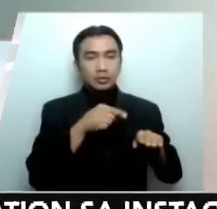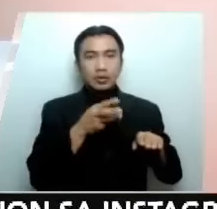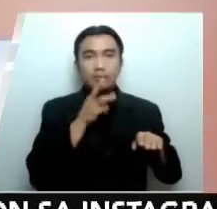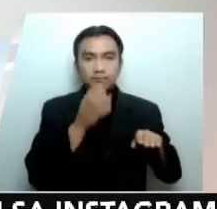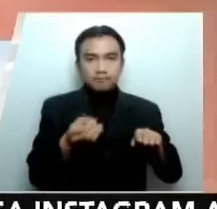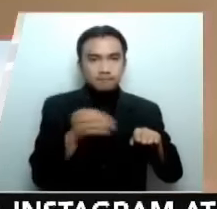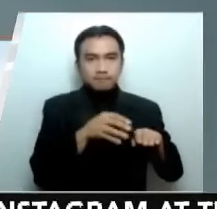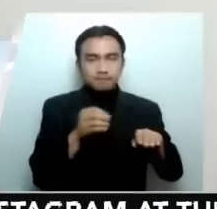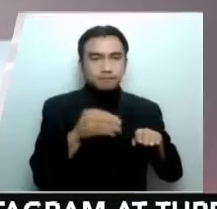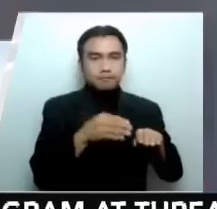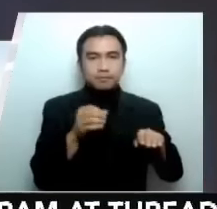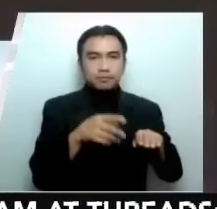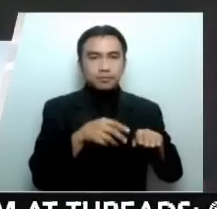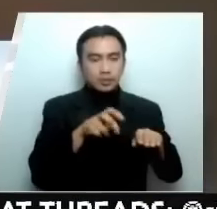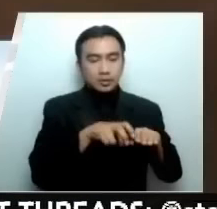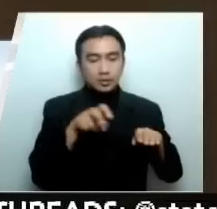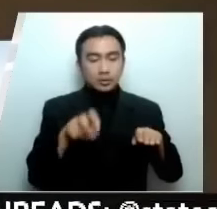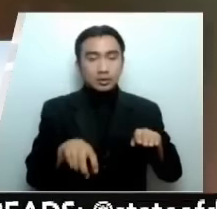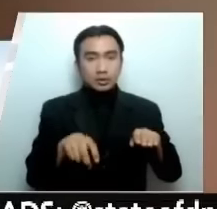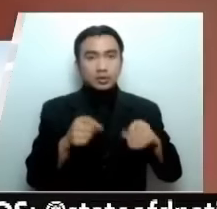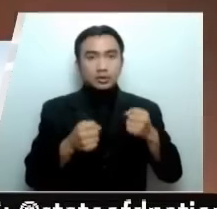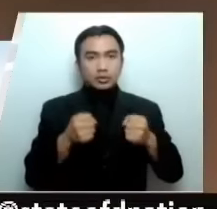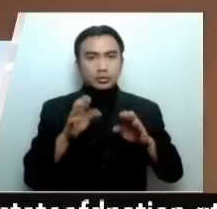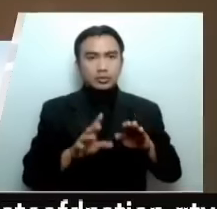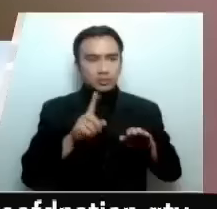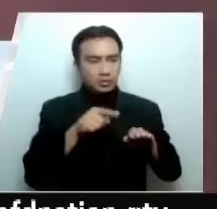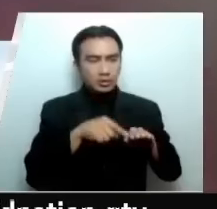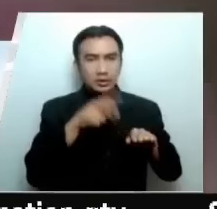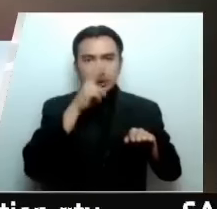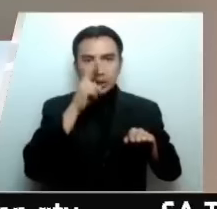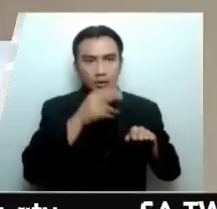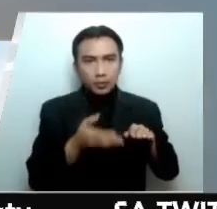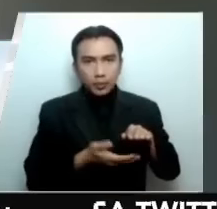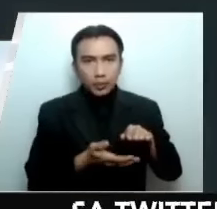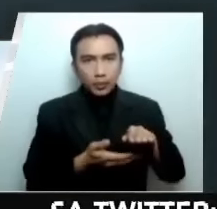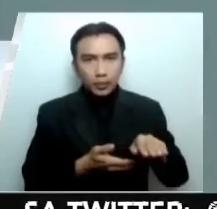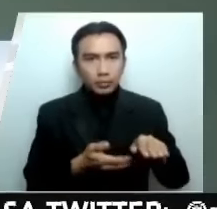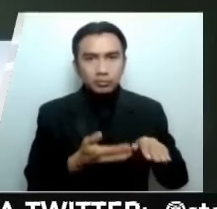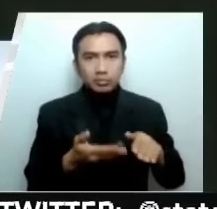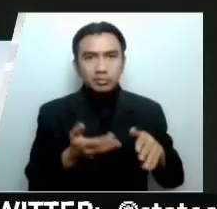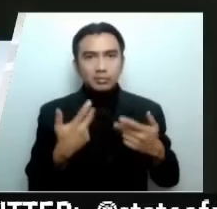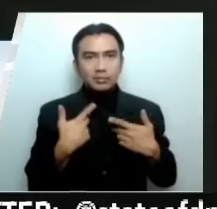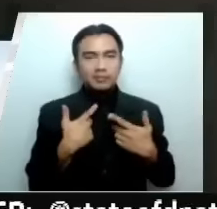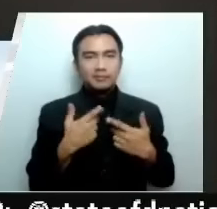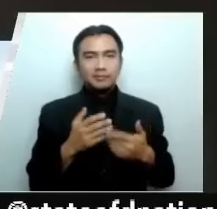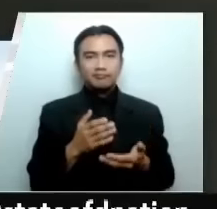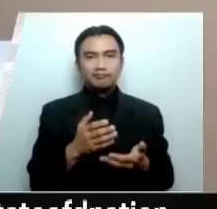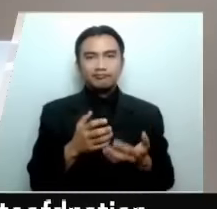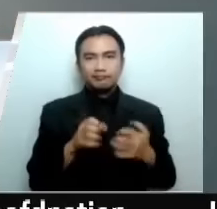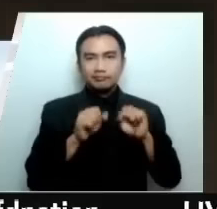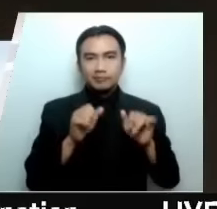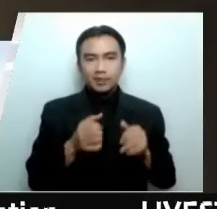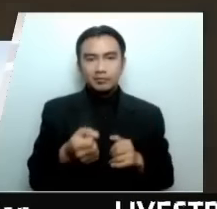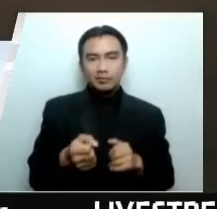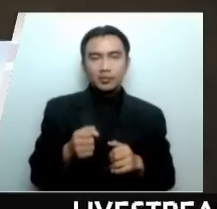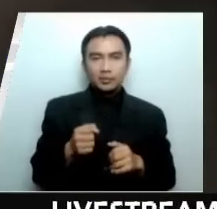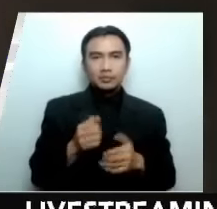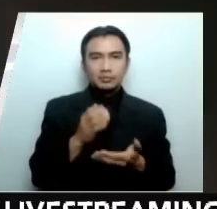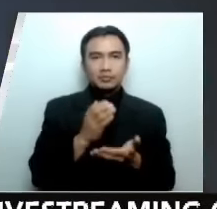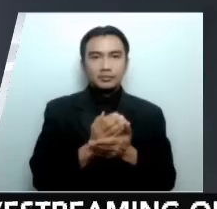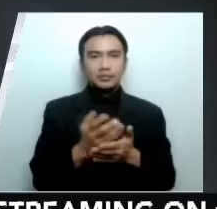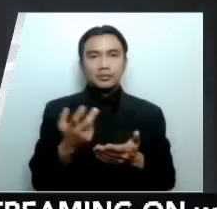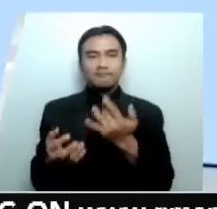para tumulong, pero bigla raw umandar ang fire truck kahit naka-handbrake. Inaalam naman ang sanhi ng sunog na tumupok sa 5 bahay.